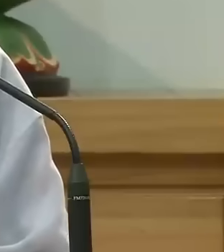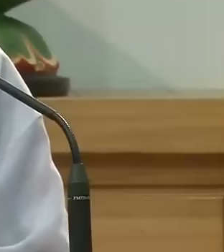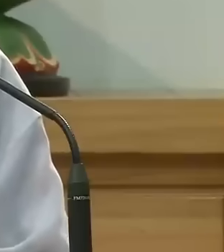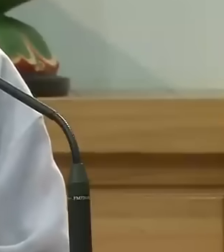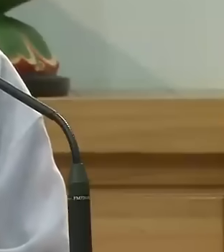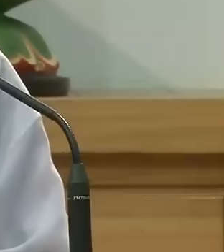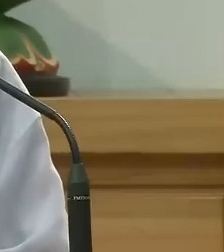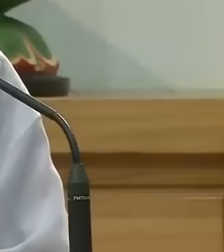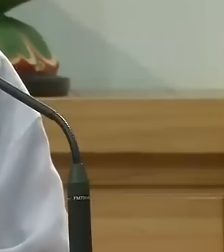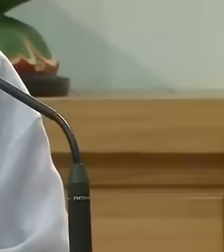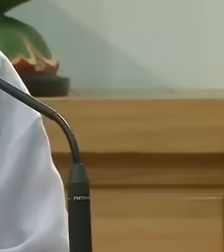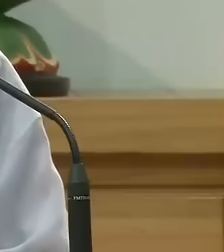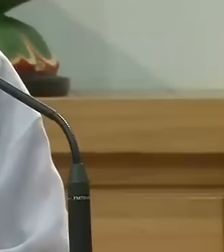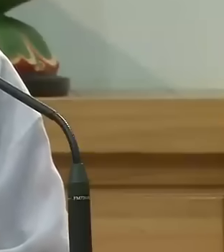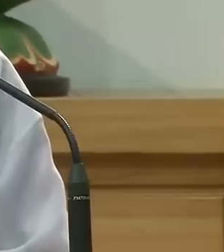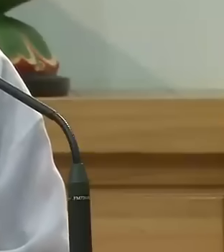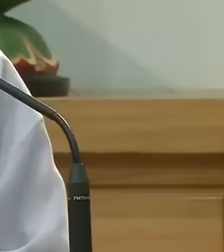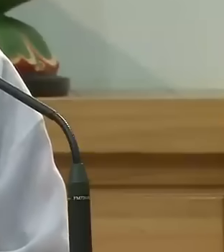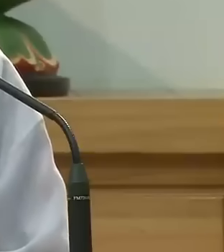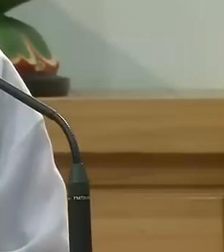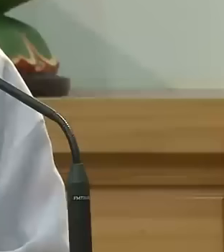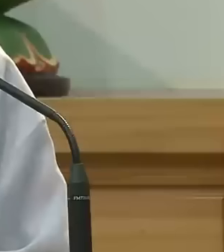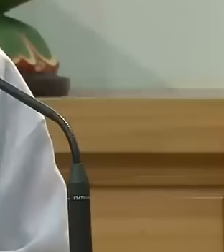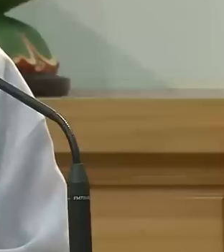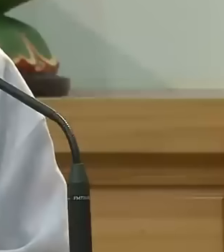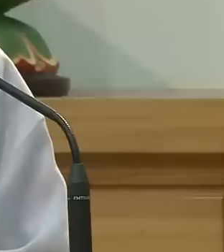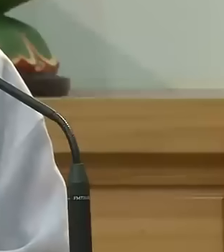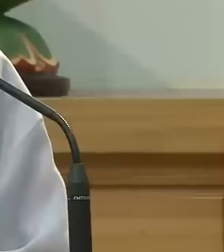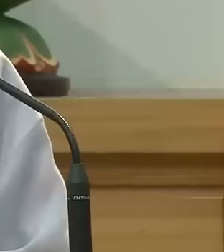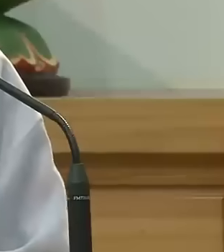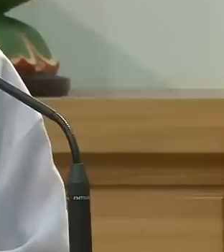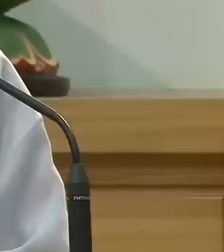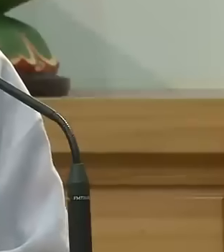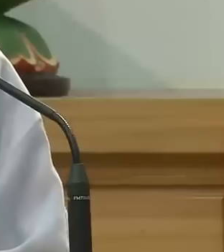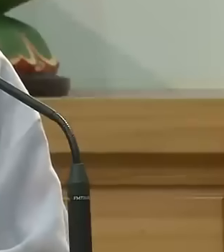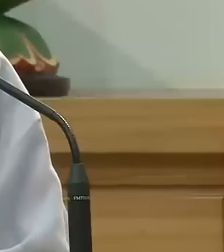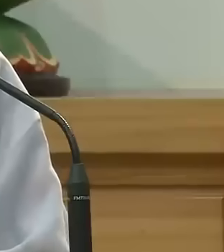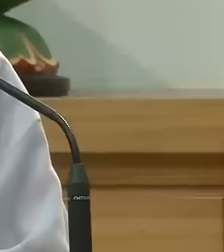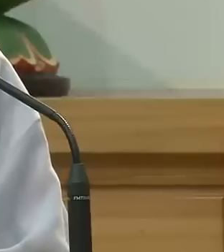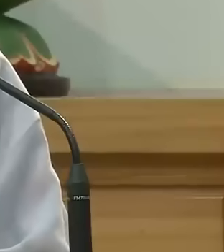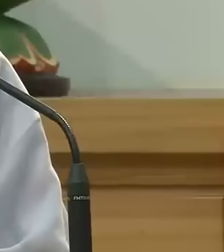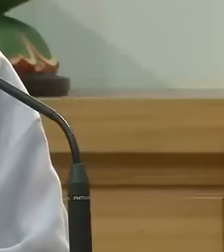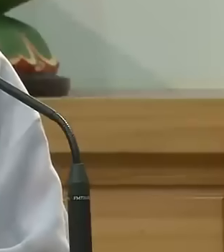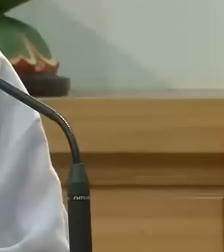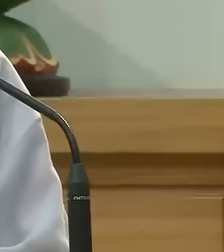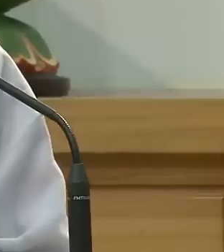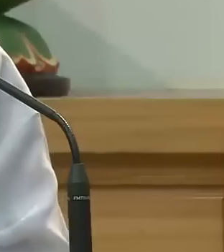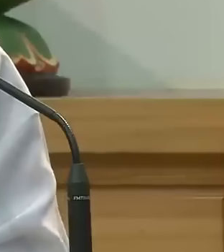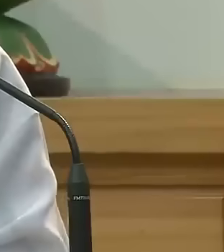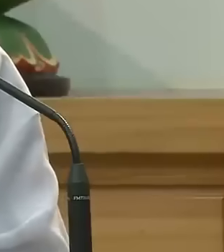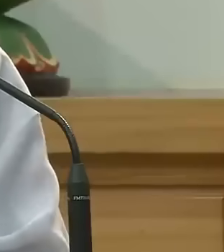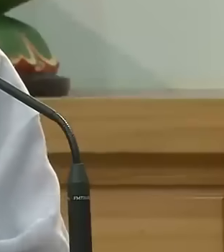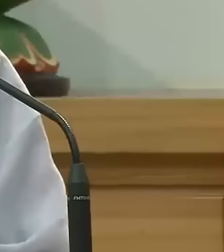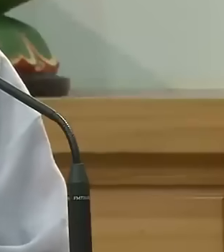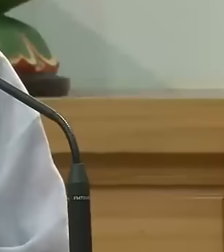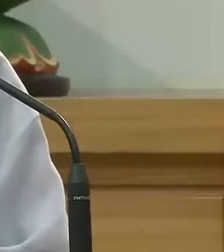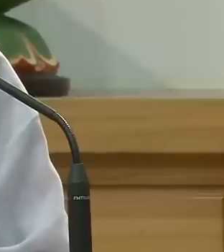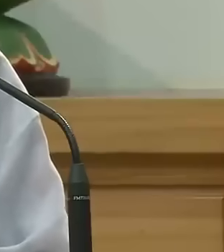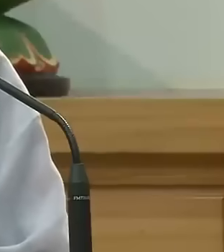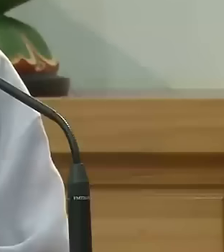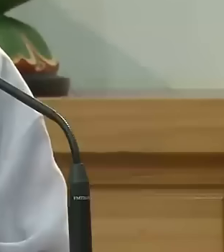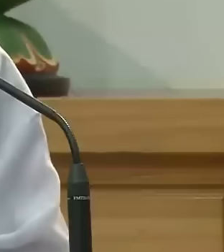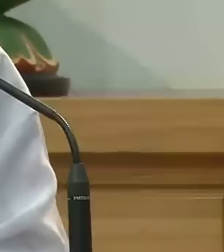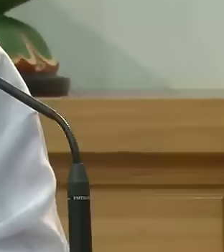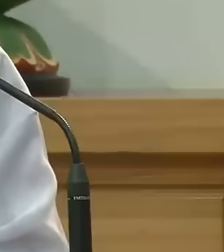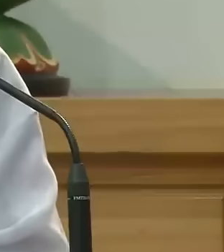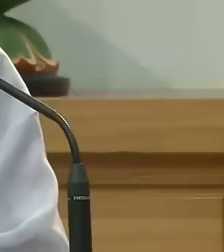이렇게 아들이 집착하면 아들이 나빠집니다. 자꾸 아들 보고 이래라 저래라 하고 압박을 하면 안 되고, 20살 넘었잖아요, 그죠?